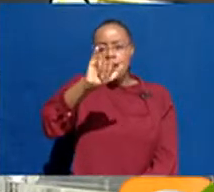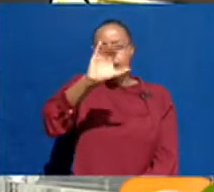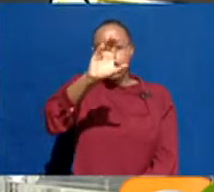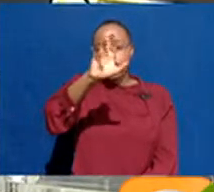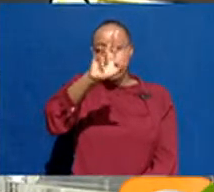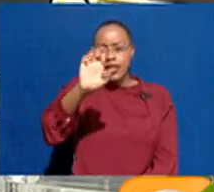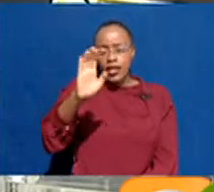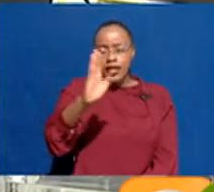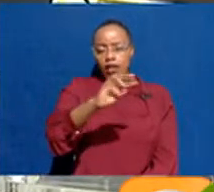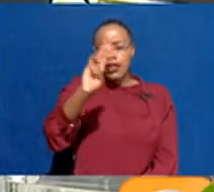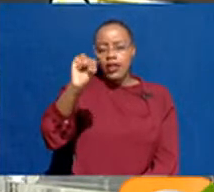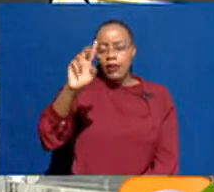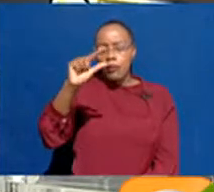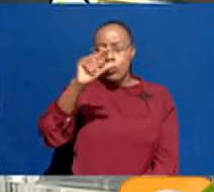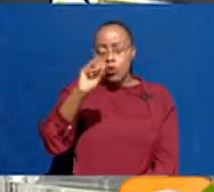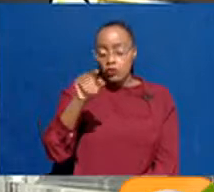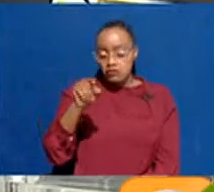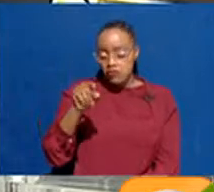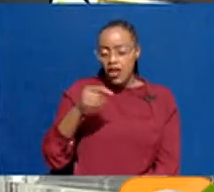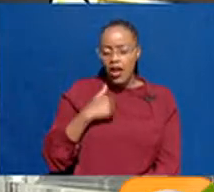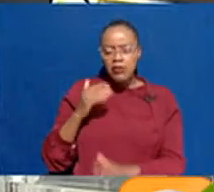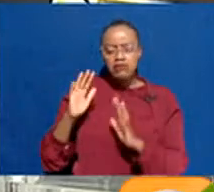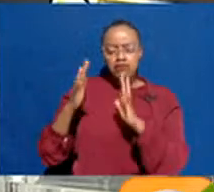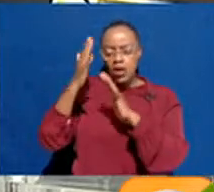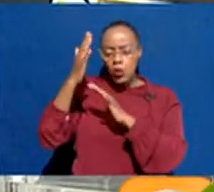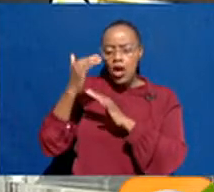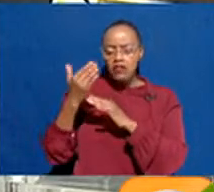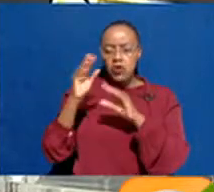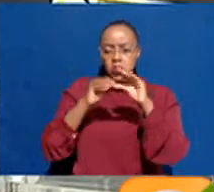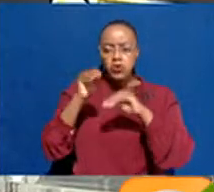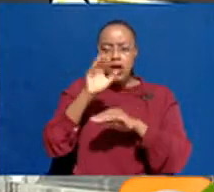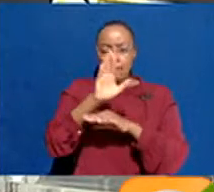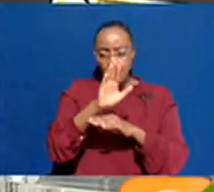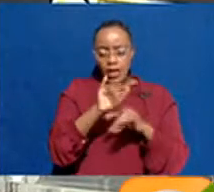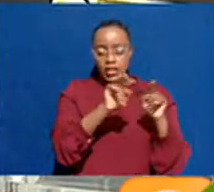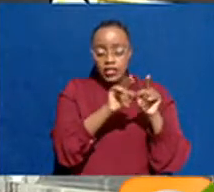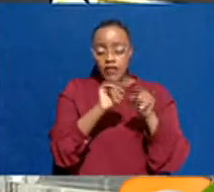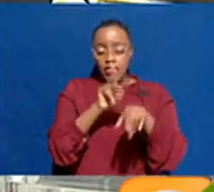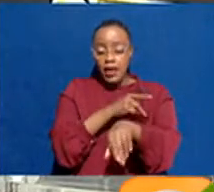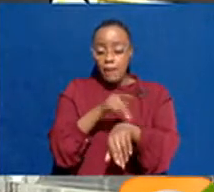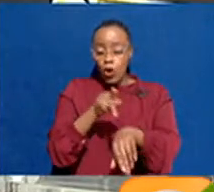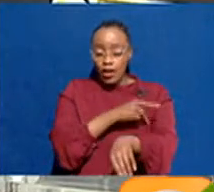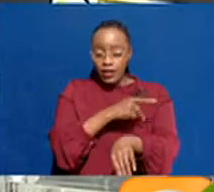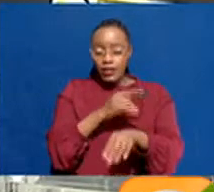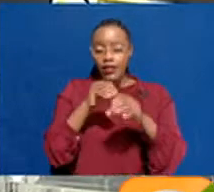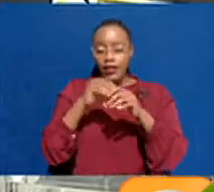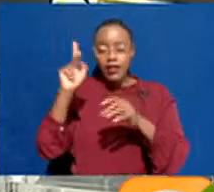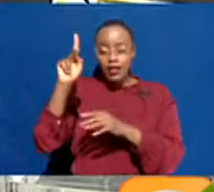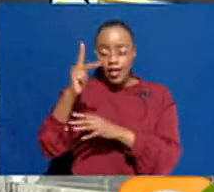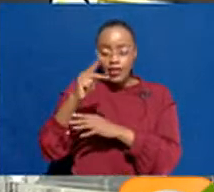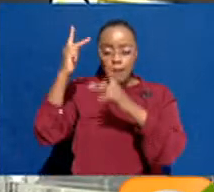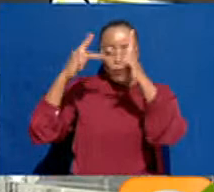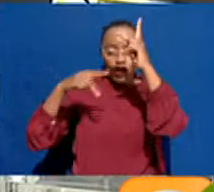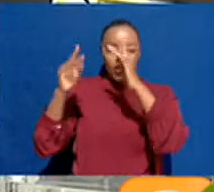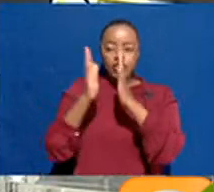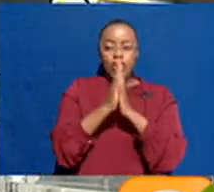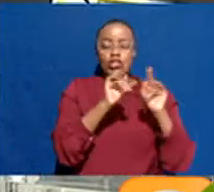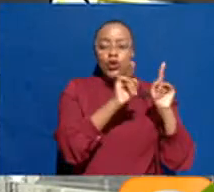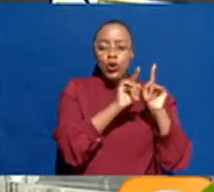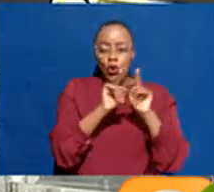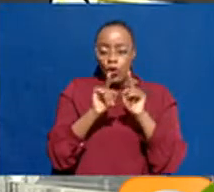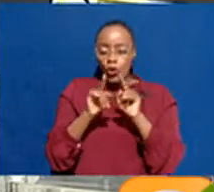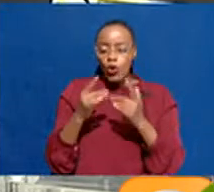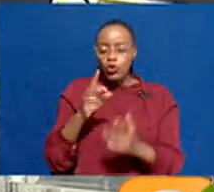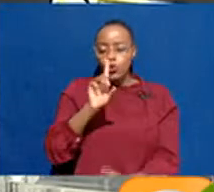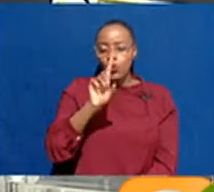Mugo. Marehemu Profesa Mugo amesifiwa kwa mchango wake katika tasnia ya fasihi ya Kenya kama profesa na mkuu wa kitivo cha